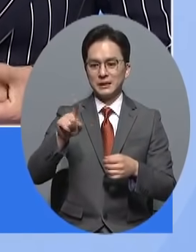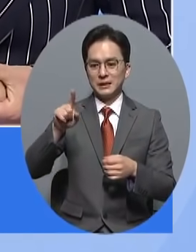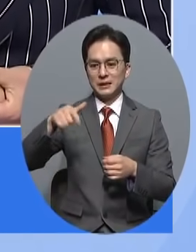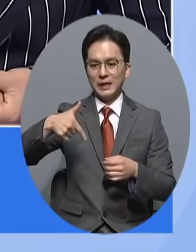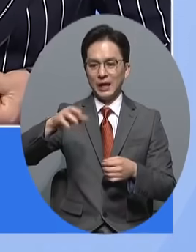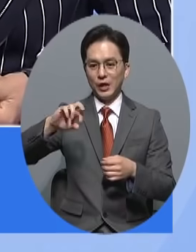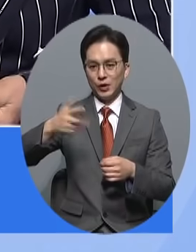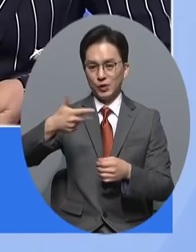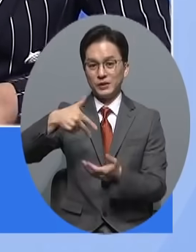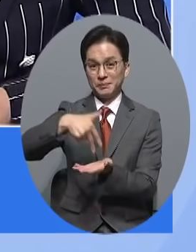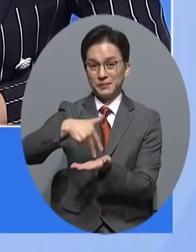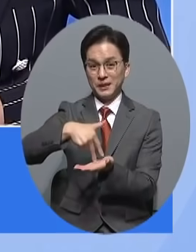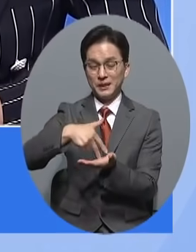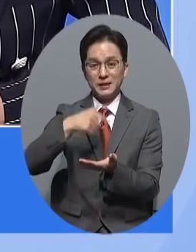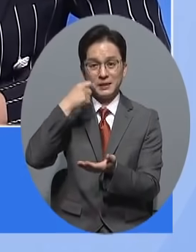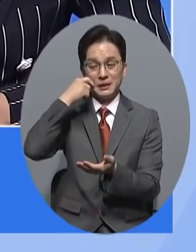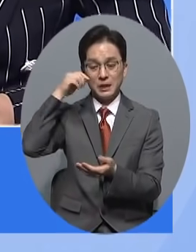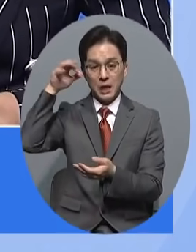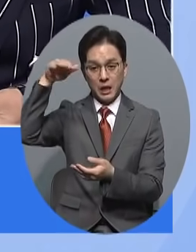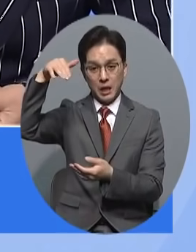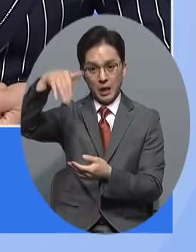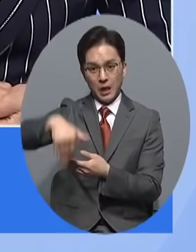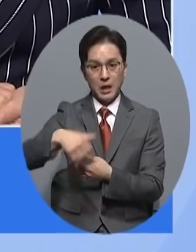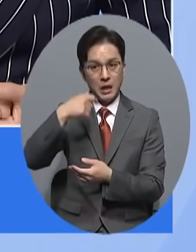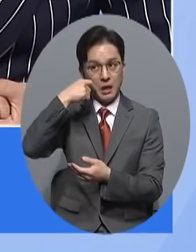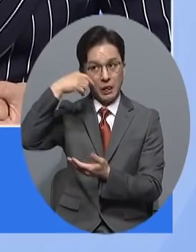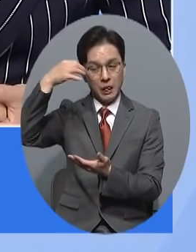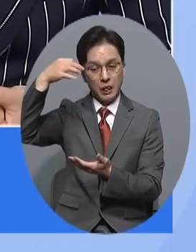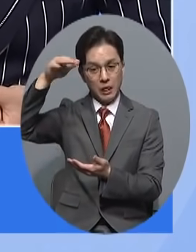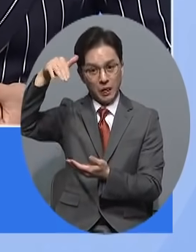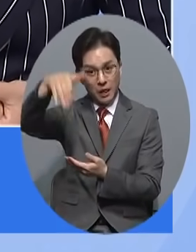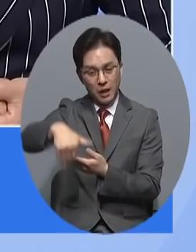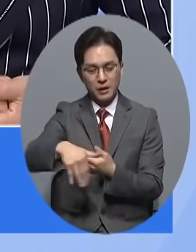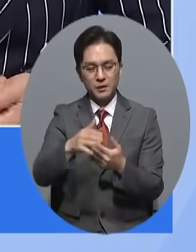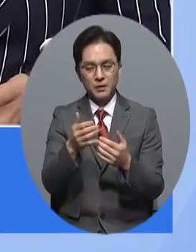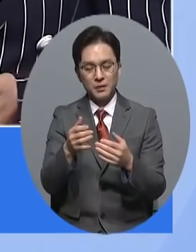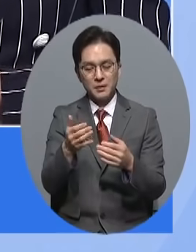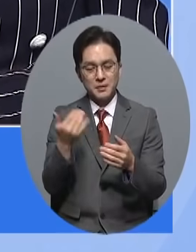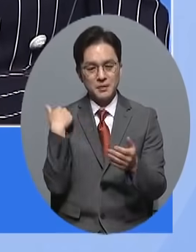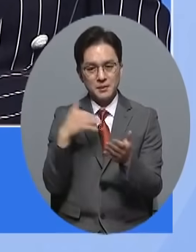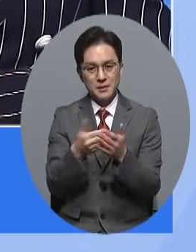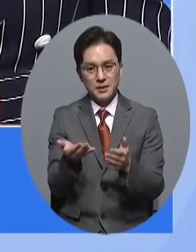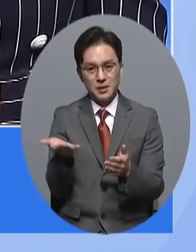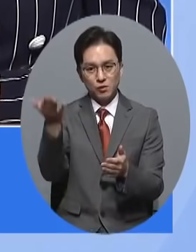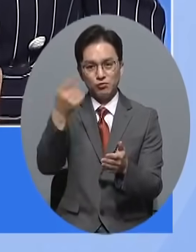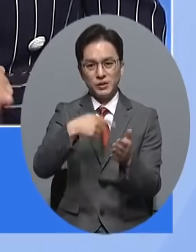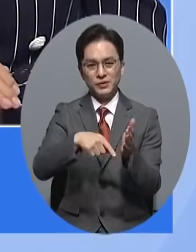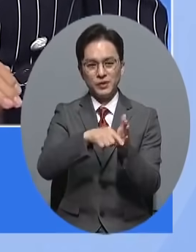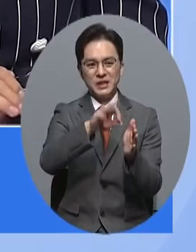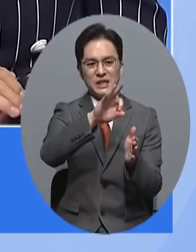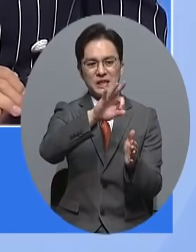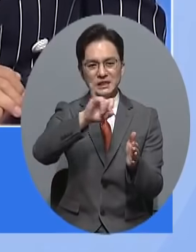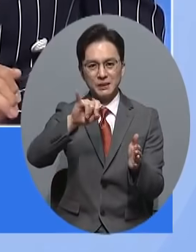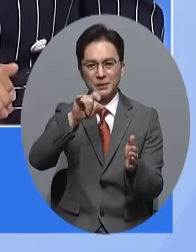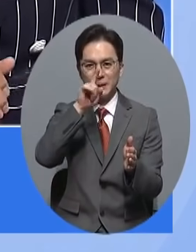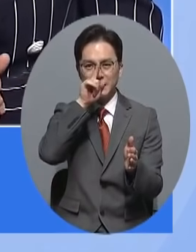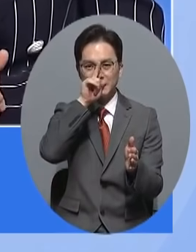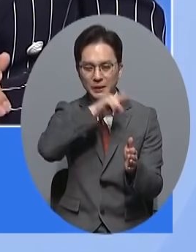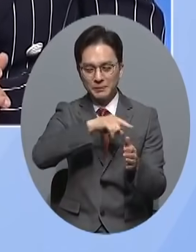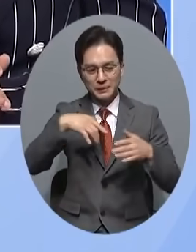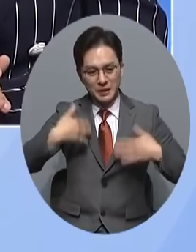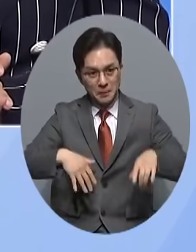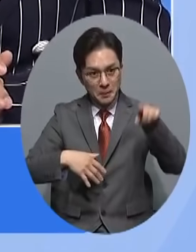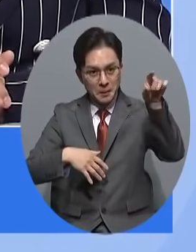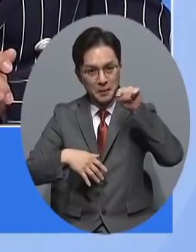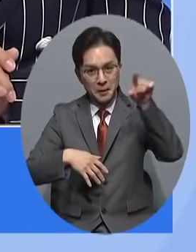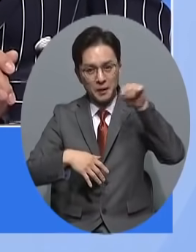일환인데 지금 추미애 후보가 계속 이제 이른바 방어막을 쳐주면서 이건 민주당의 문제가 아니라 국민의힘의 문제라는 이른바 프레임 전환을 시도하고